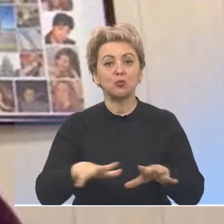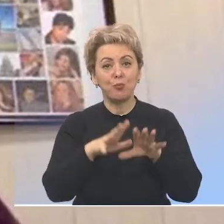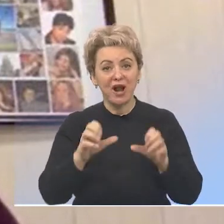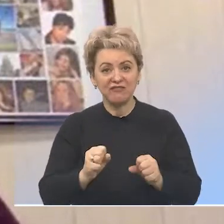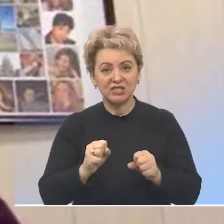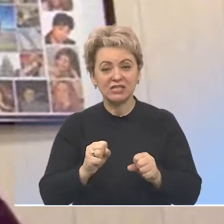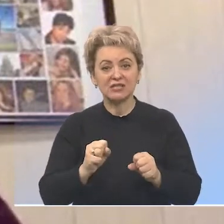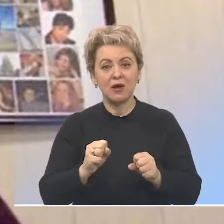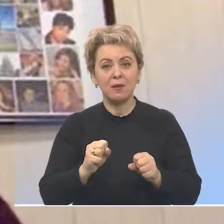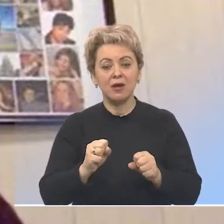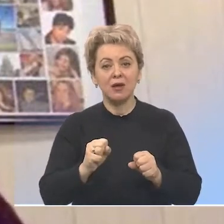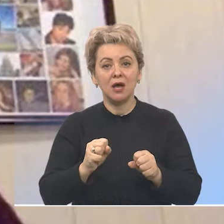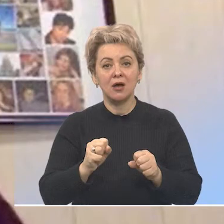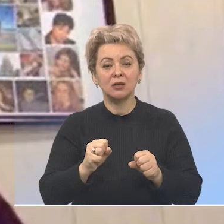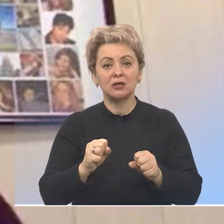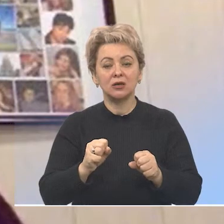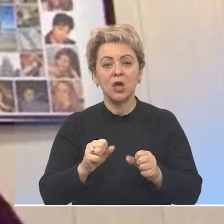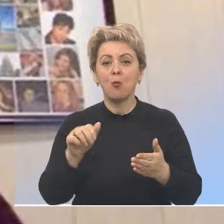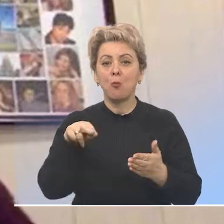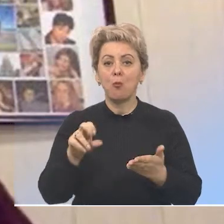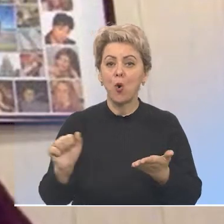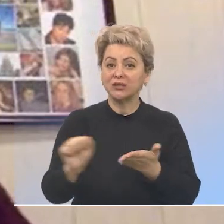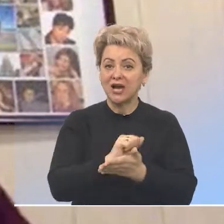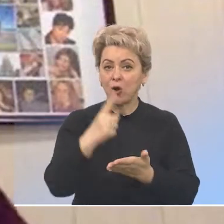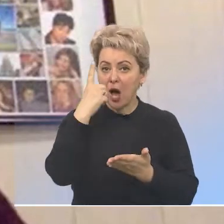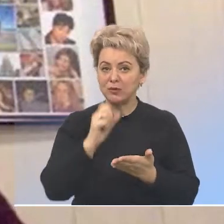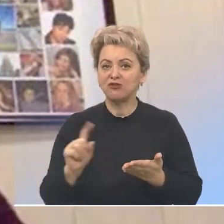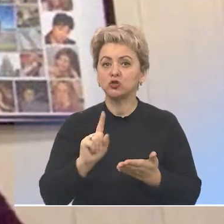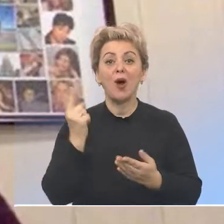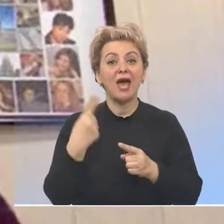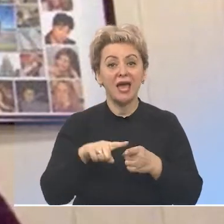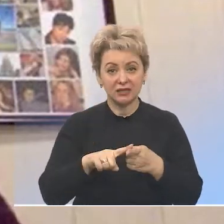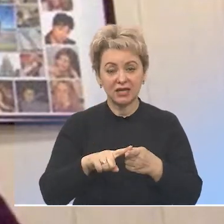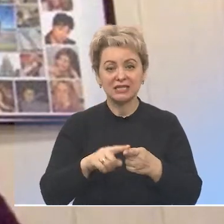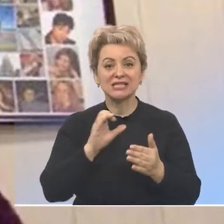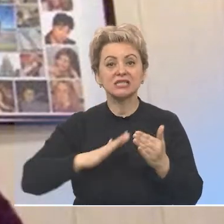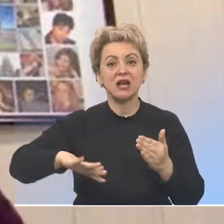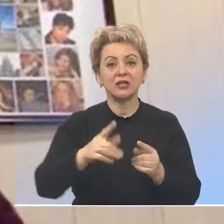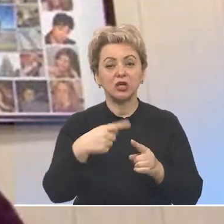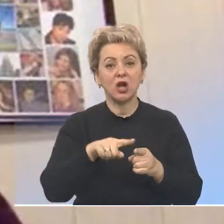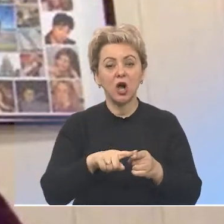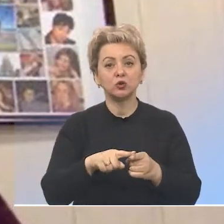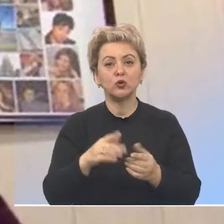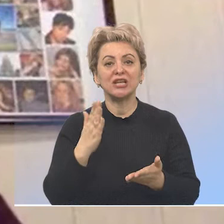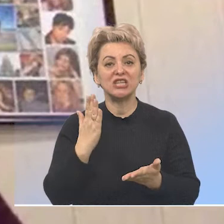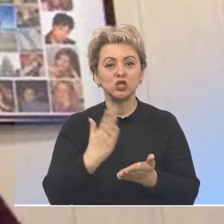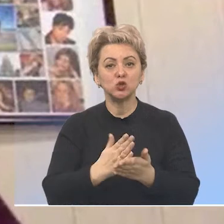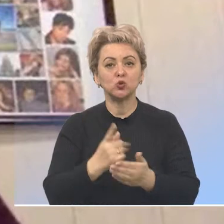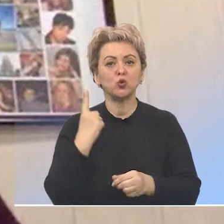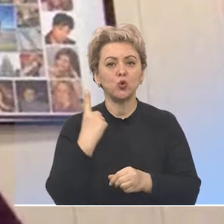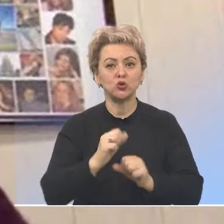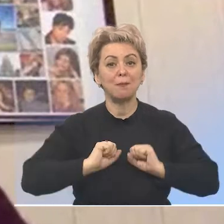нашим правительством, нашими актами, по документам объявлено о том, что это страны, которые несут